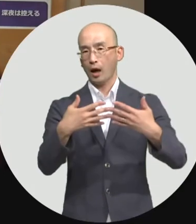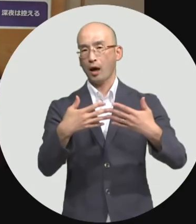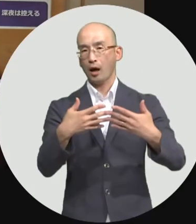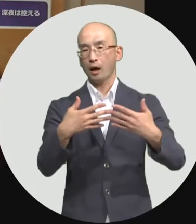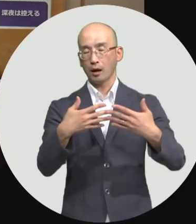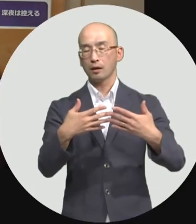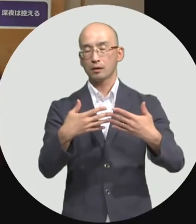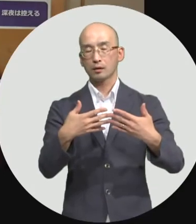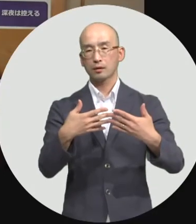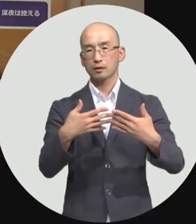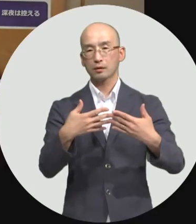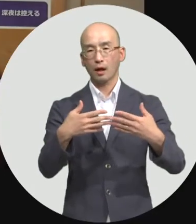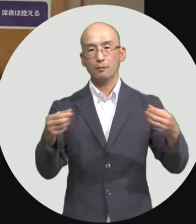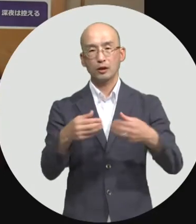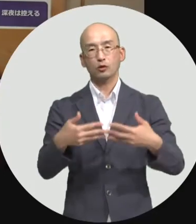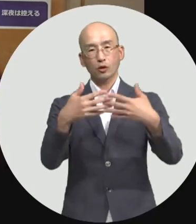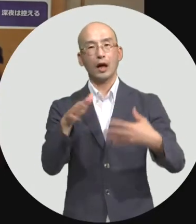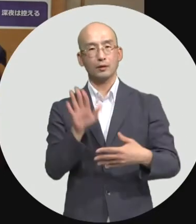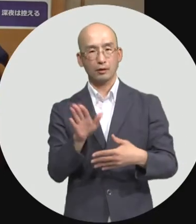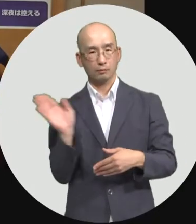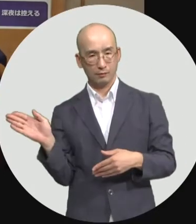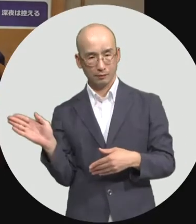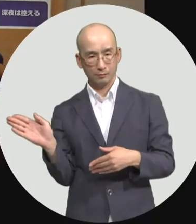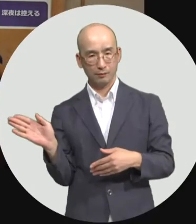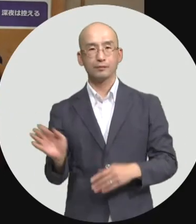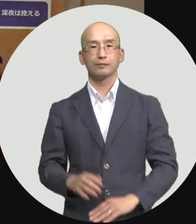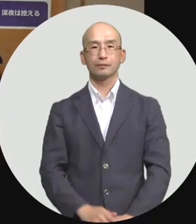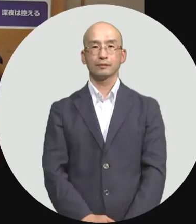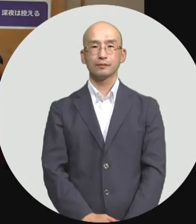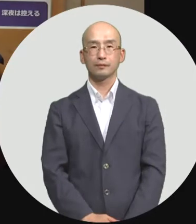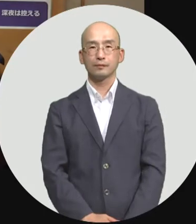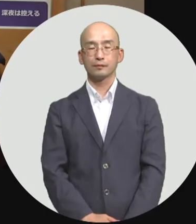動画がちょっと見ていただきたい、短いんで。